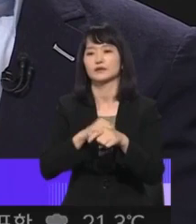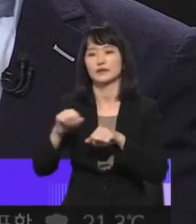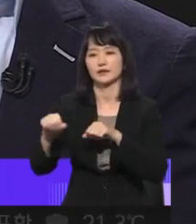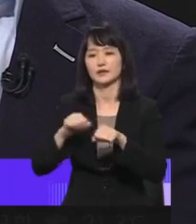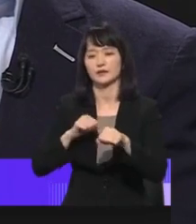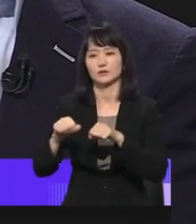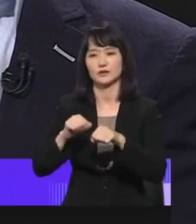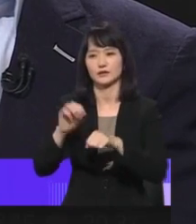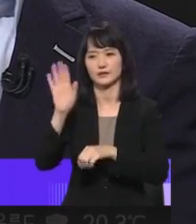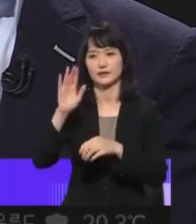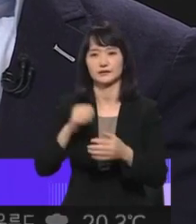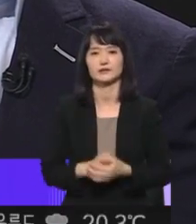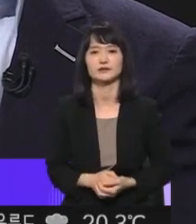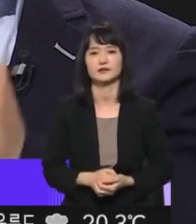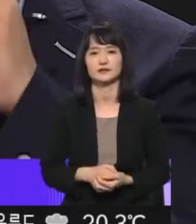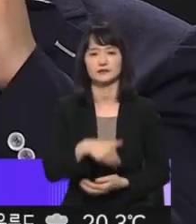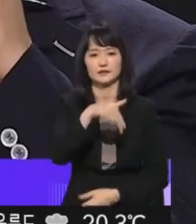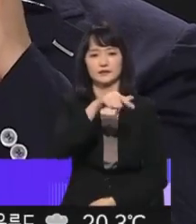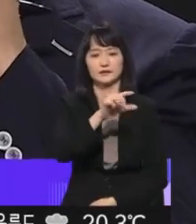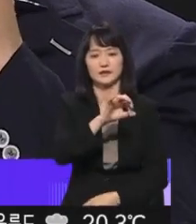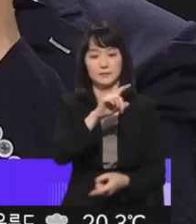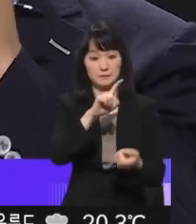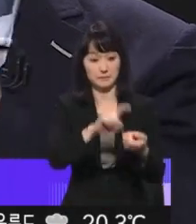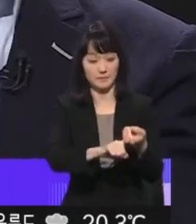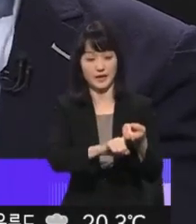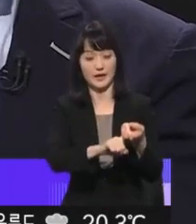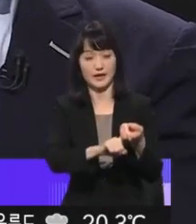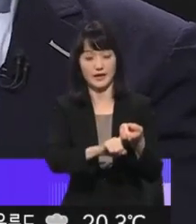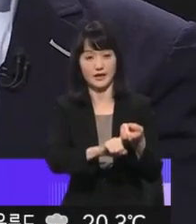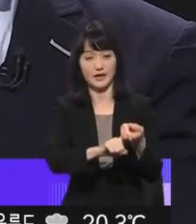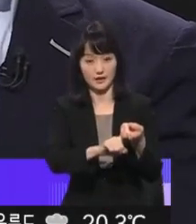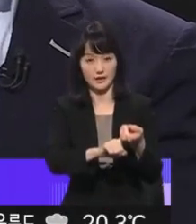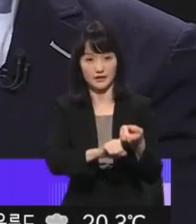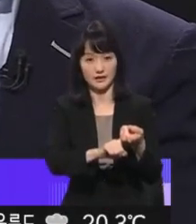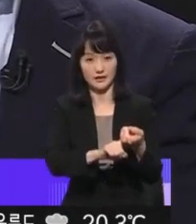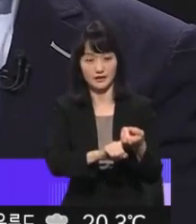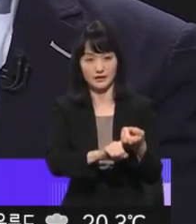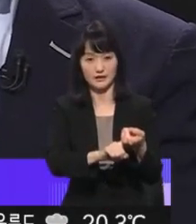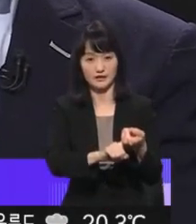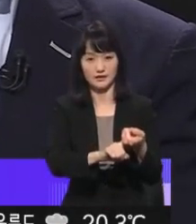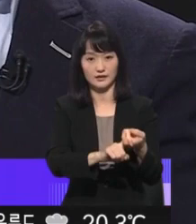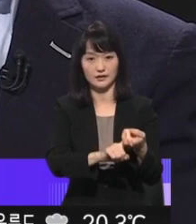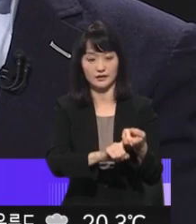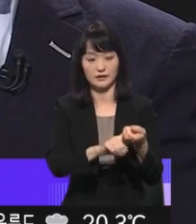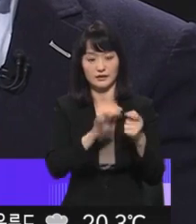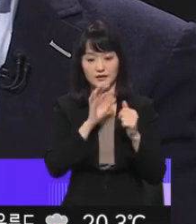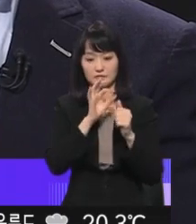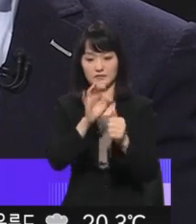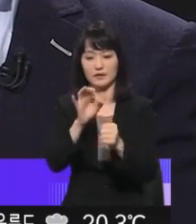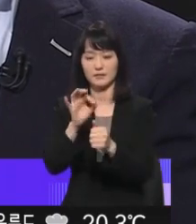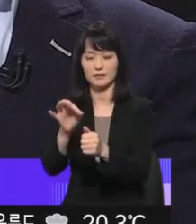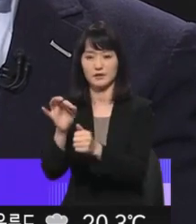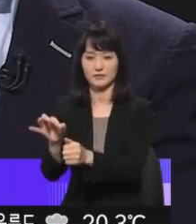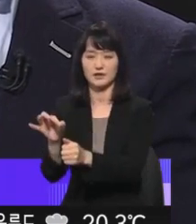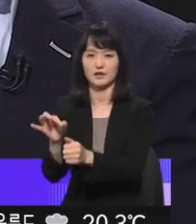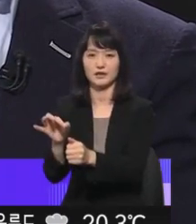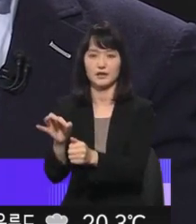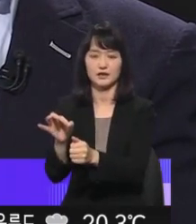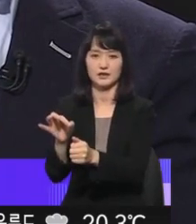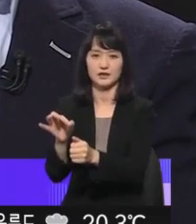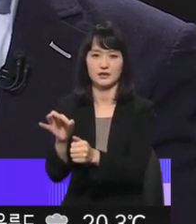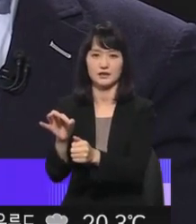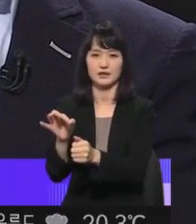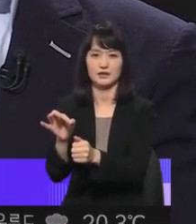자기관리도 줄 세우지 않겠습니다 예 사실은 지금 장조 로운 집에서 장 좀 있고 따라서 가는 장애 관들이 지금 앞에 나서서 지금 중 진주 막 혼자